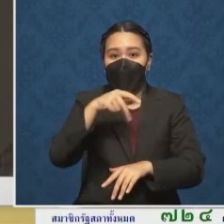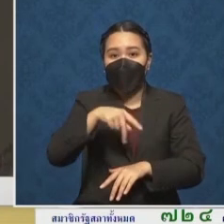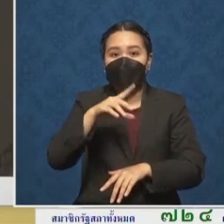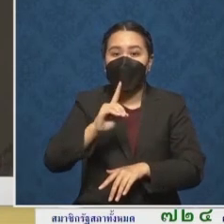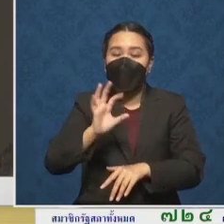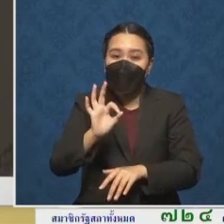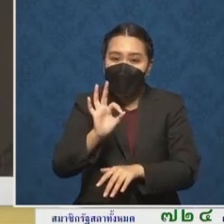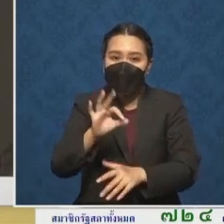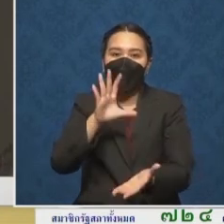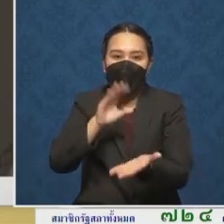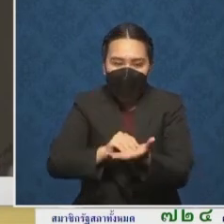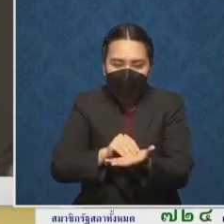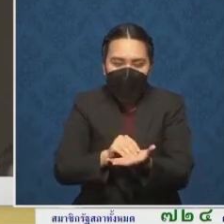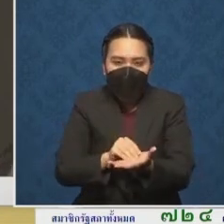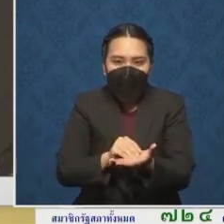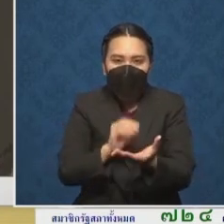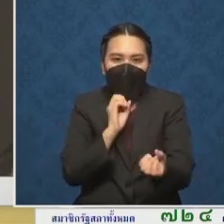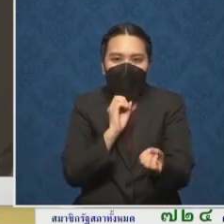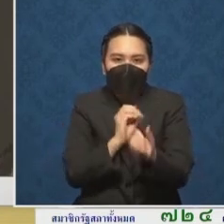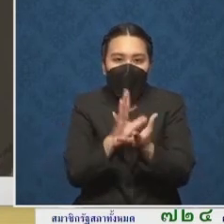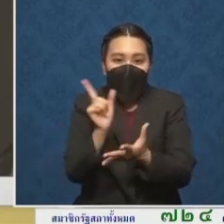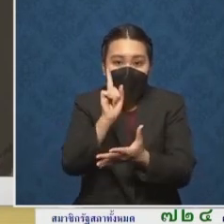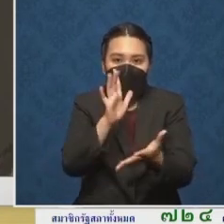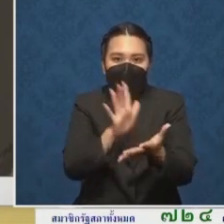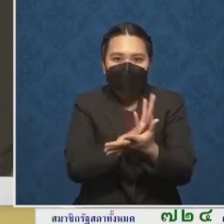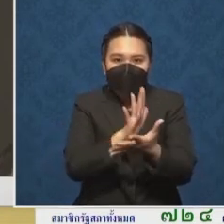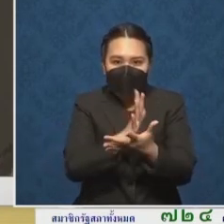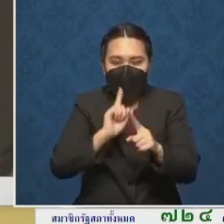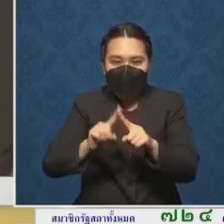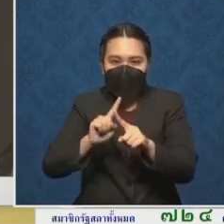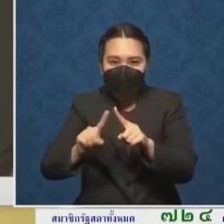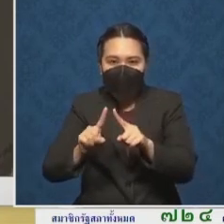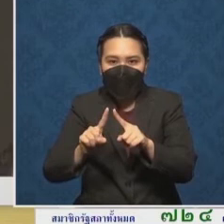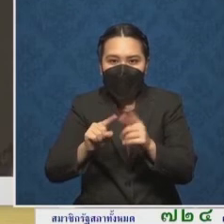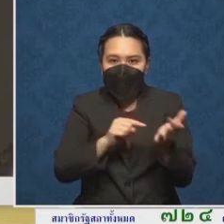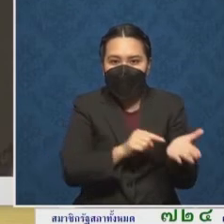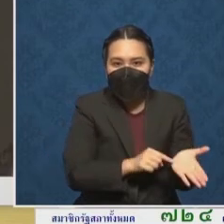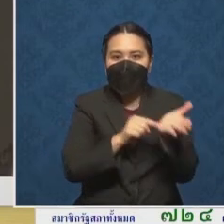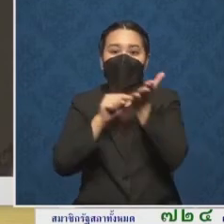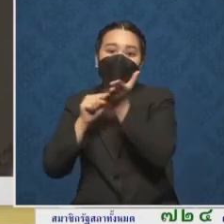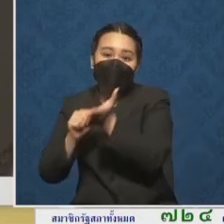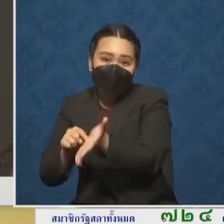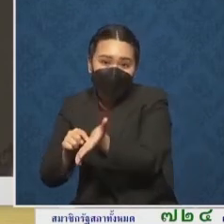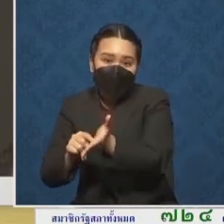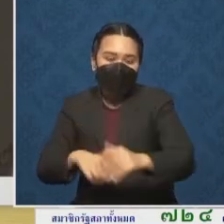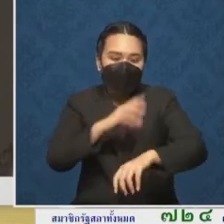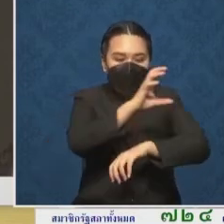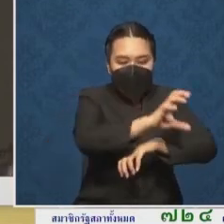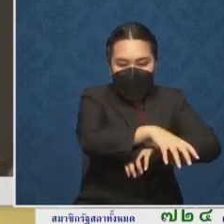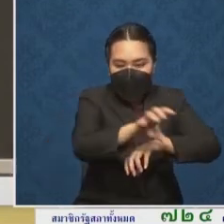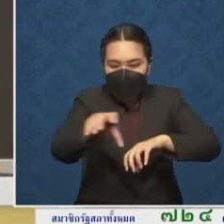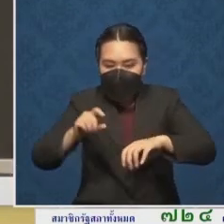เก็บนะฮะผลก็คือว่าเอกสารเหล่านี้เนี่ยไม่สามารถสื่อสารข้ามองค์กรข้ามหน่วยง